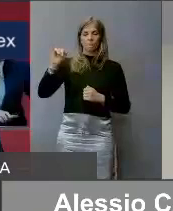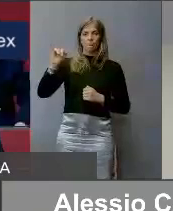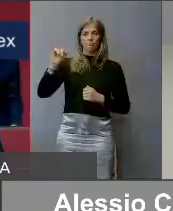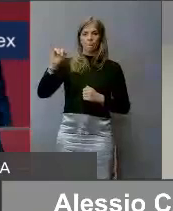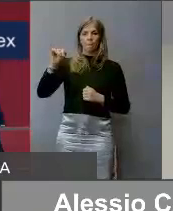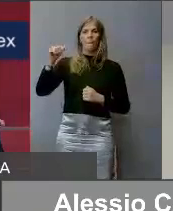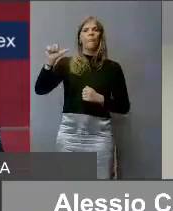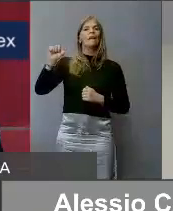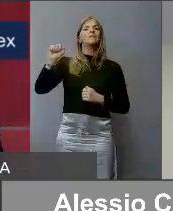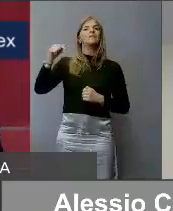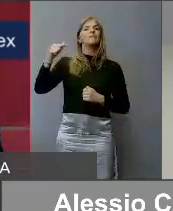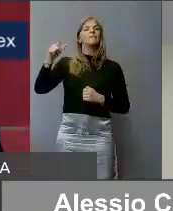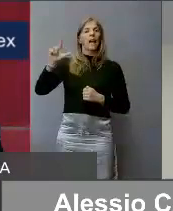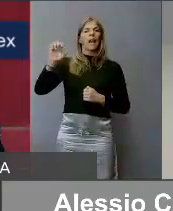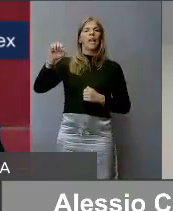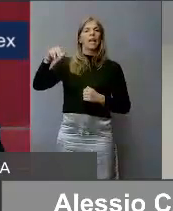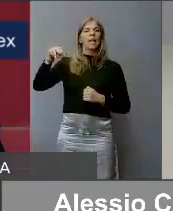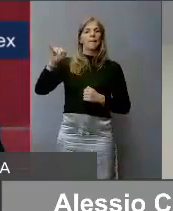salemi